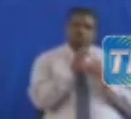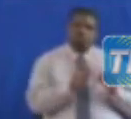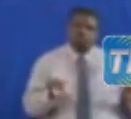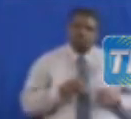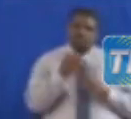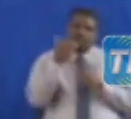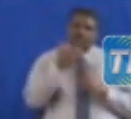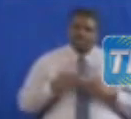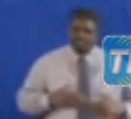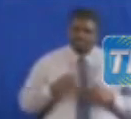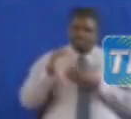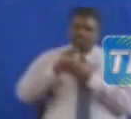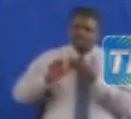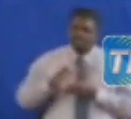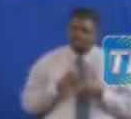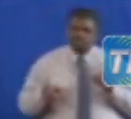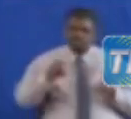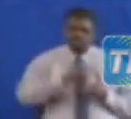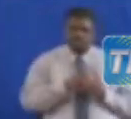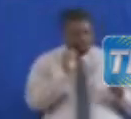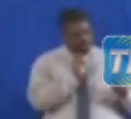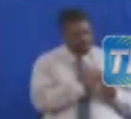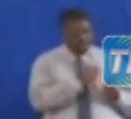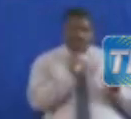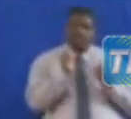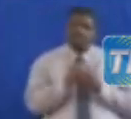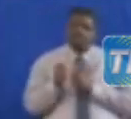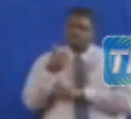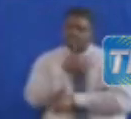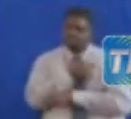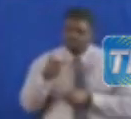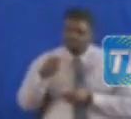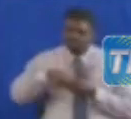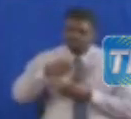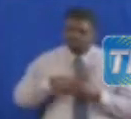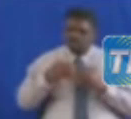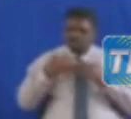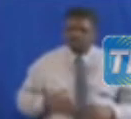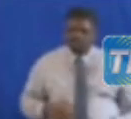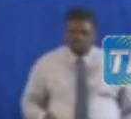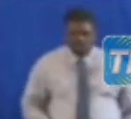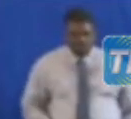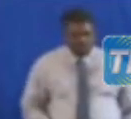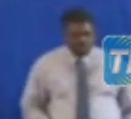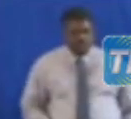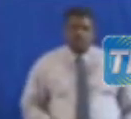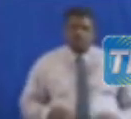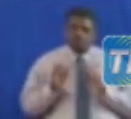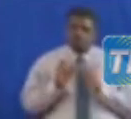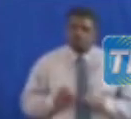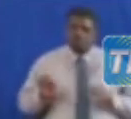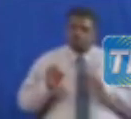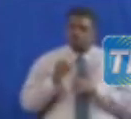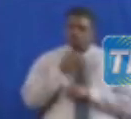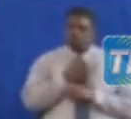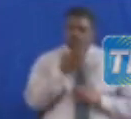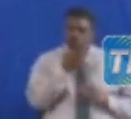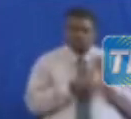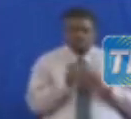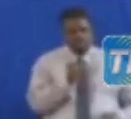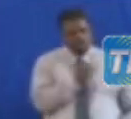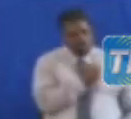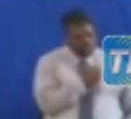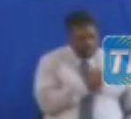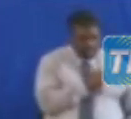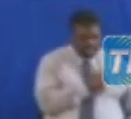za afya msingi kwa kuongeza vifaa na vifaa tiba katika vituo vya kutolea huduma za afya, kuboresha huduma jumuishi za